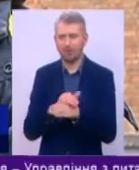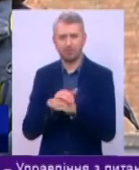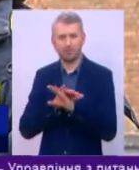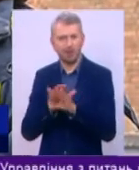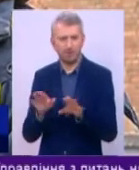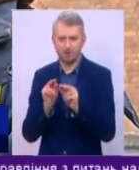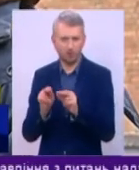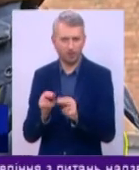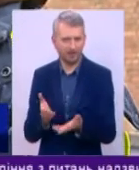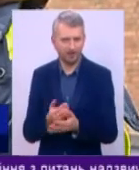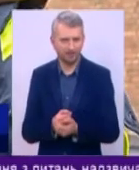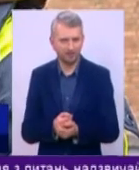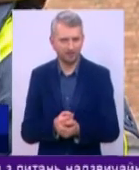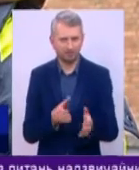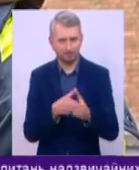недобросовісне. Одні